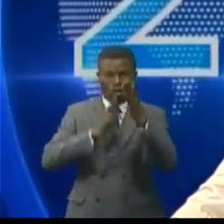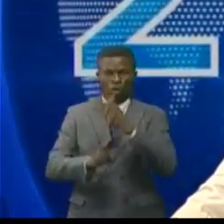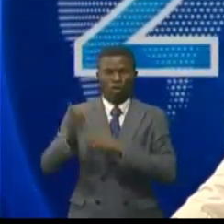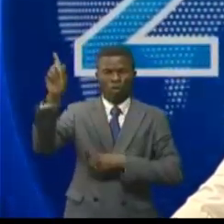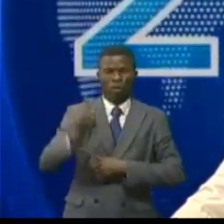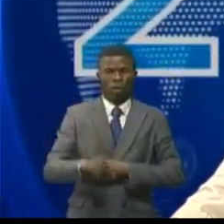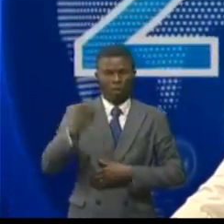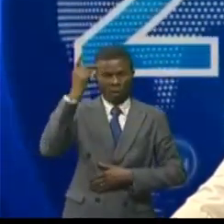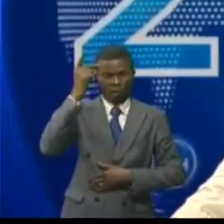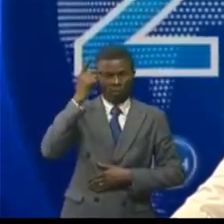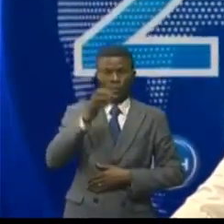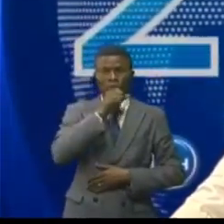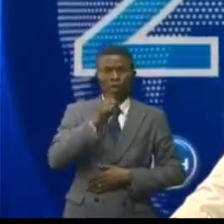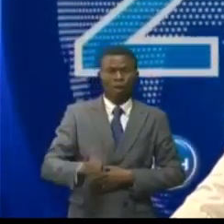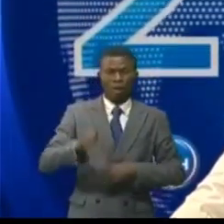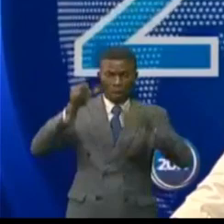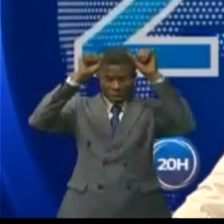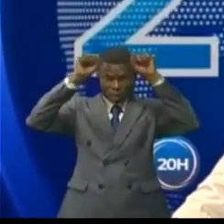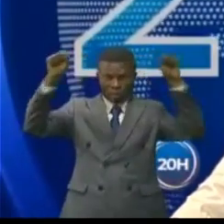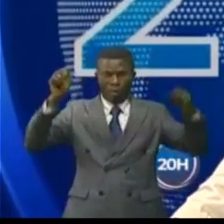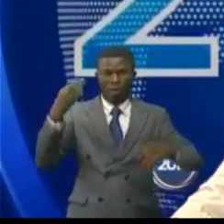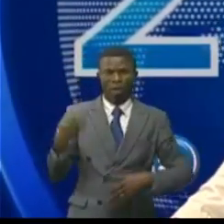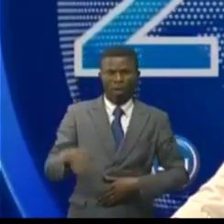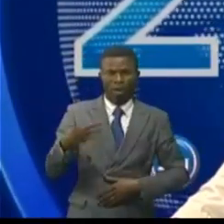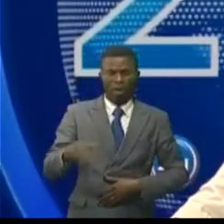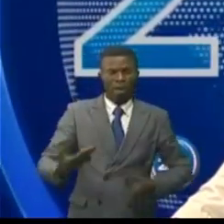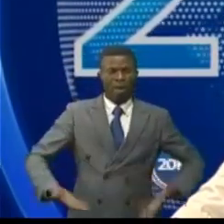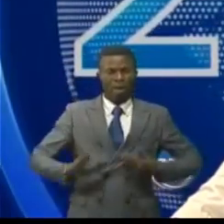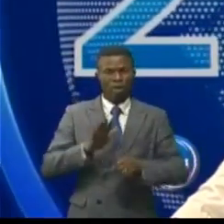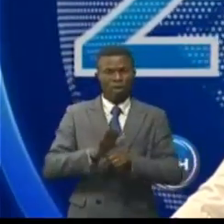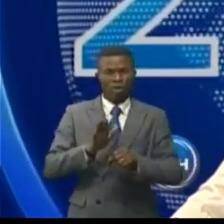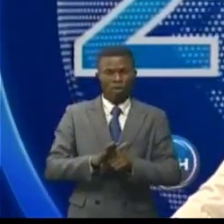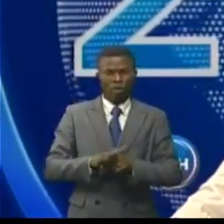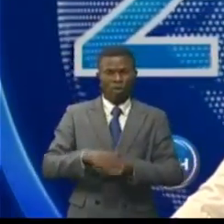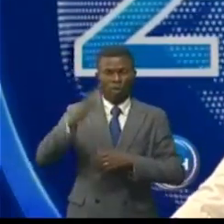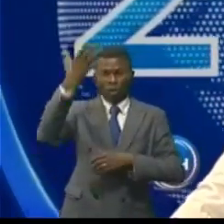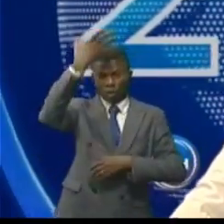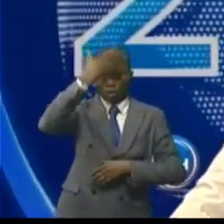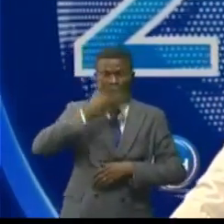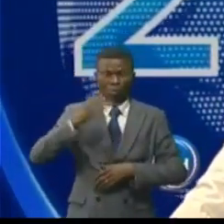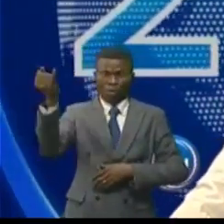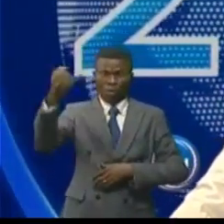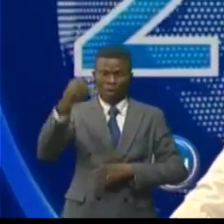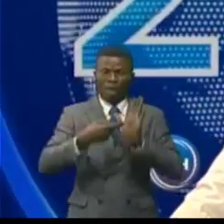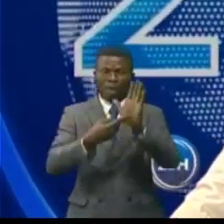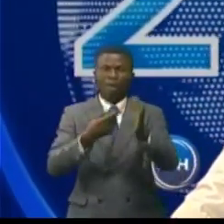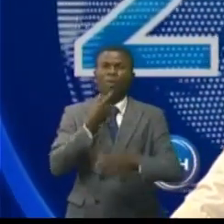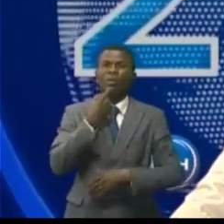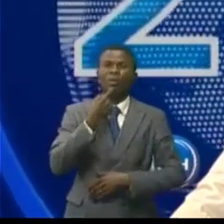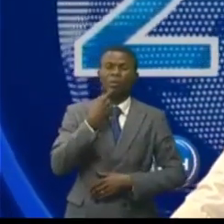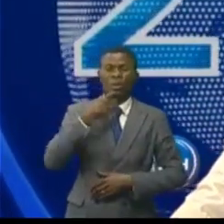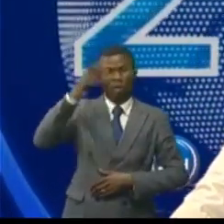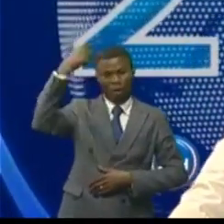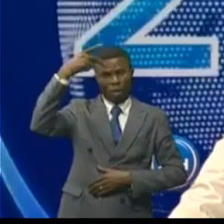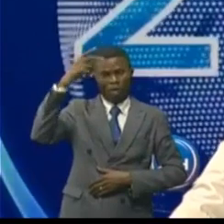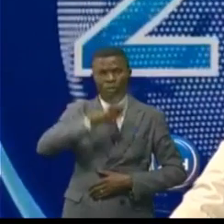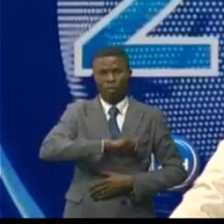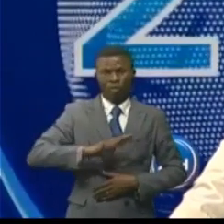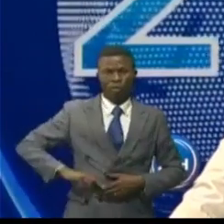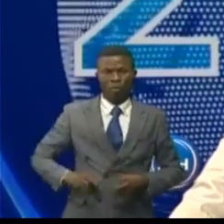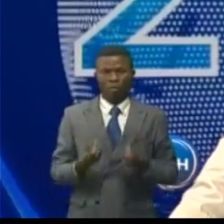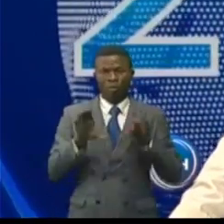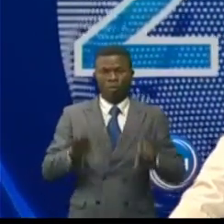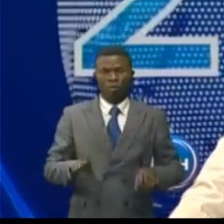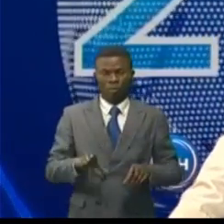Kinshasa, l'ex-président français a admiré les œuvres qui retracent l'origine de l'histoire politique de la RDC.